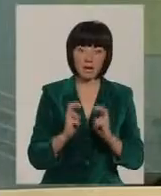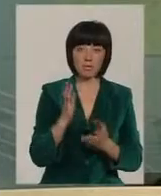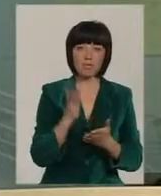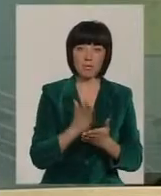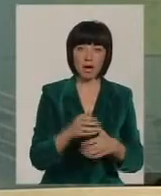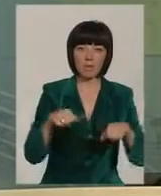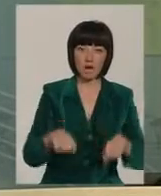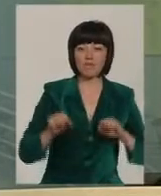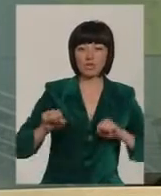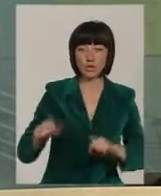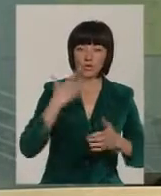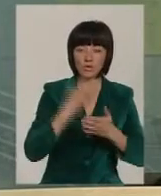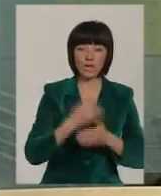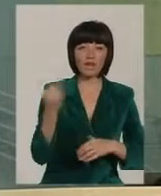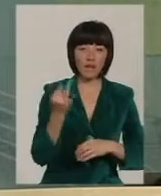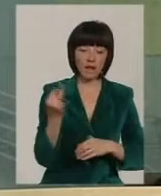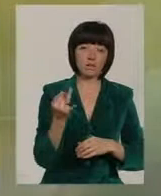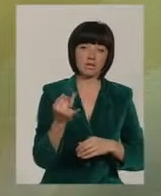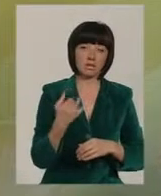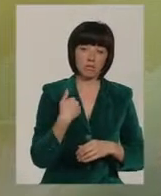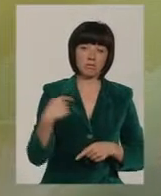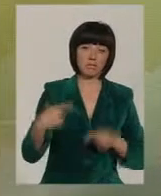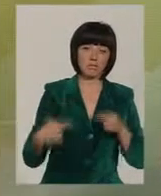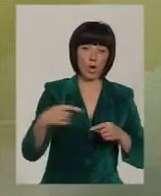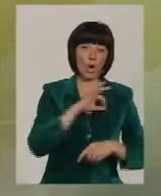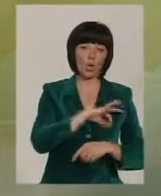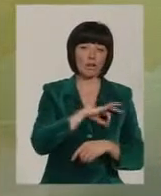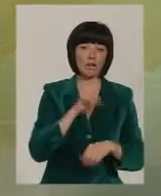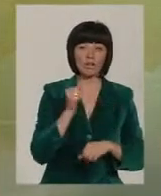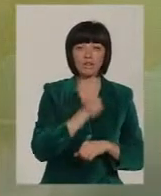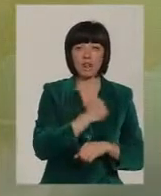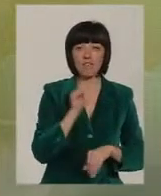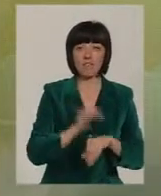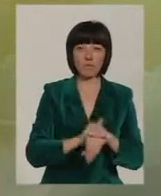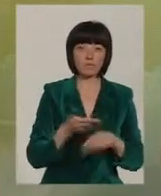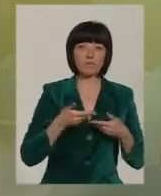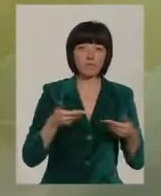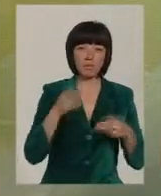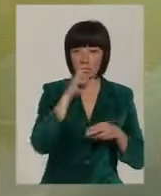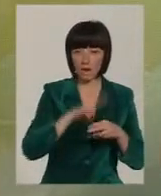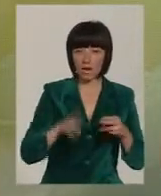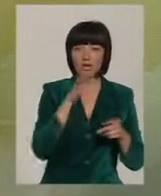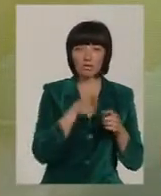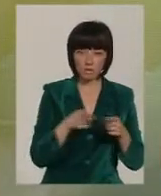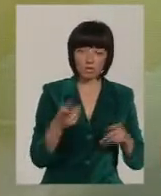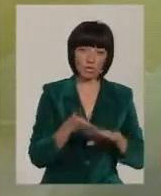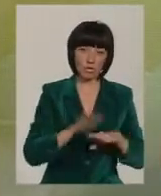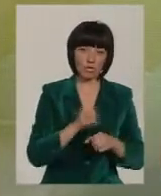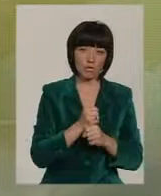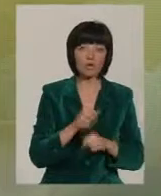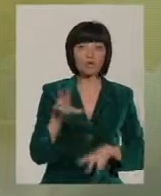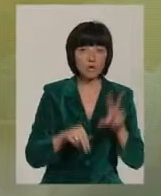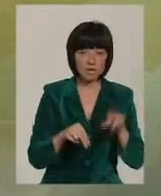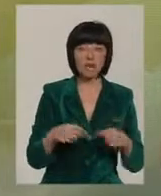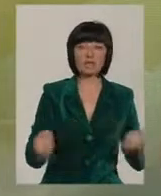право відстоювати свої інтереси, і нам протистоять юристи, і, на жаль, той фактор, що ми певний час втратили, він ускладнює нам роботу. Але я